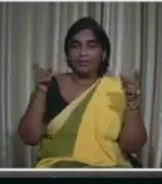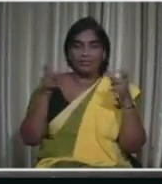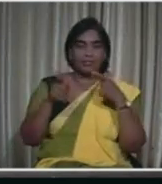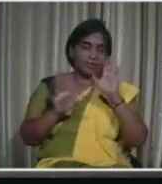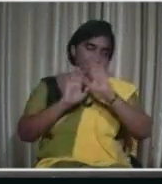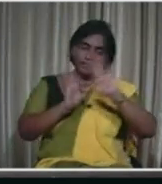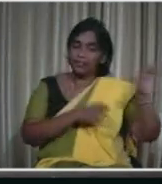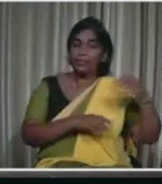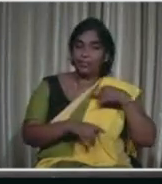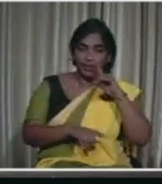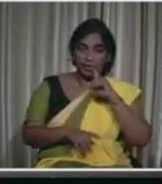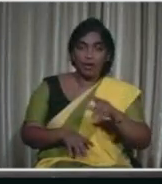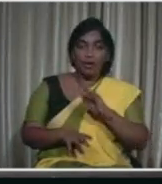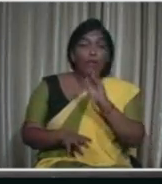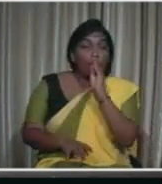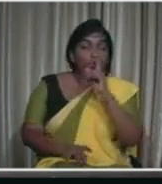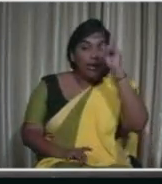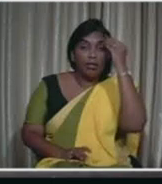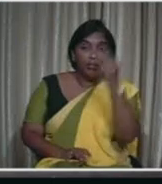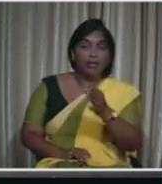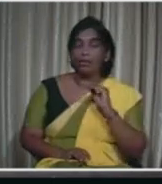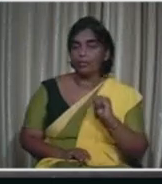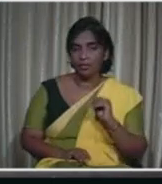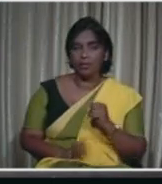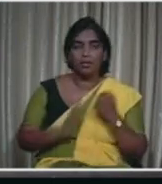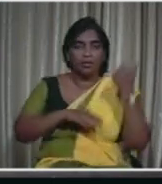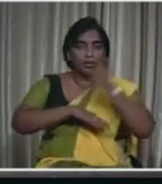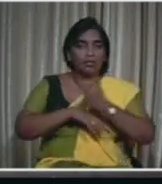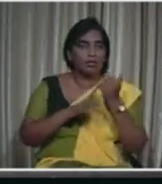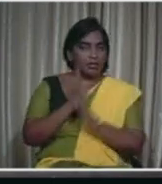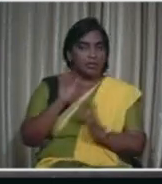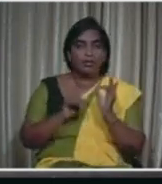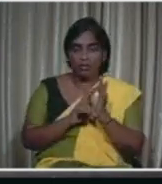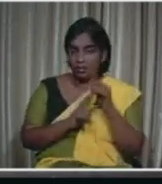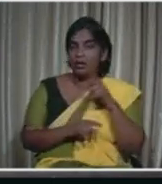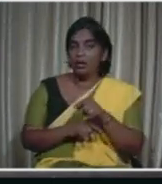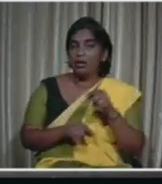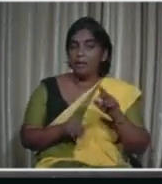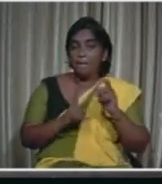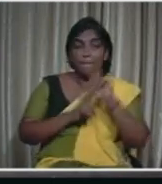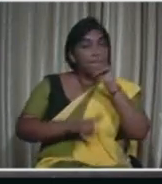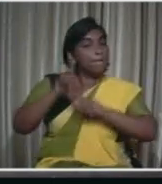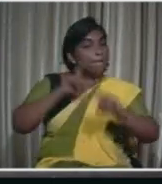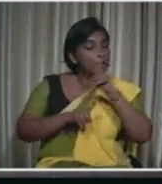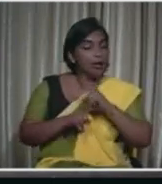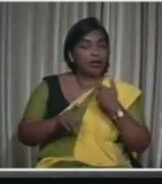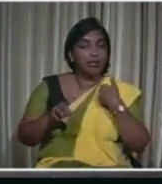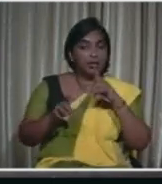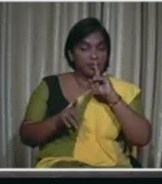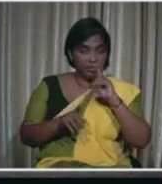එන්නම් මේක සාපයක් වුණේ කොහොමද කියලා. කරු මුලසින ඔබනේ මන්දිතුමියනි පාර්ලිමේන්තුවට දාලා